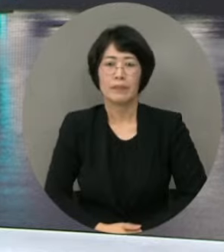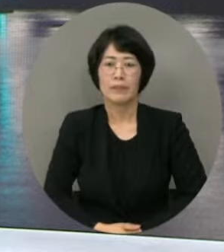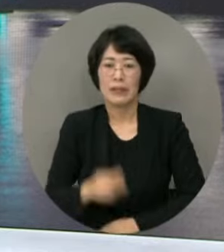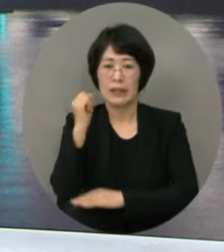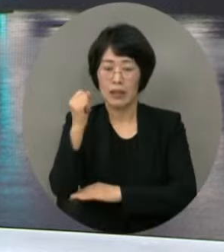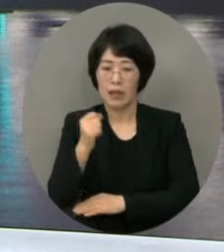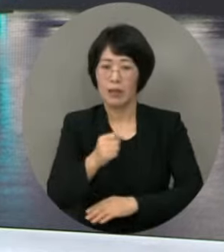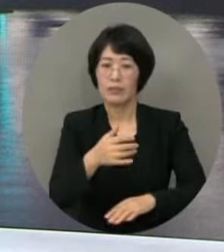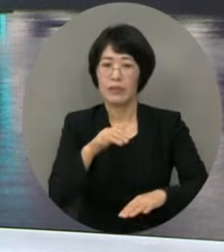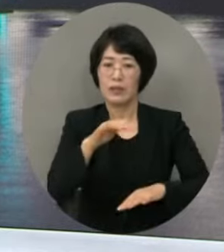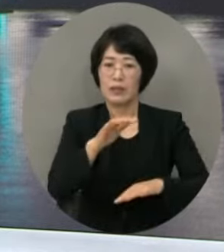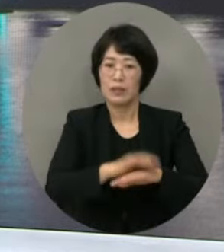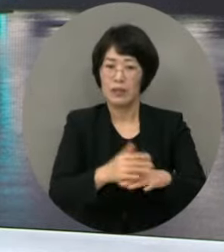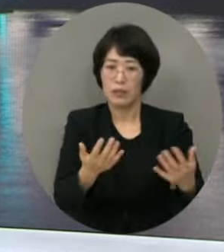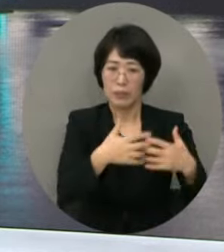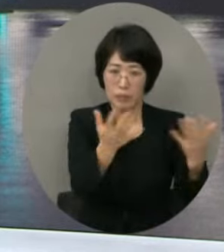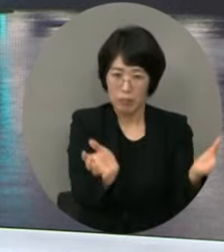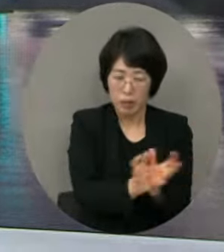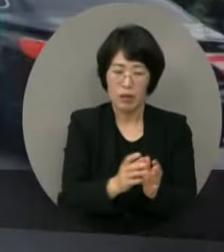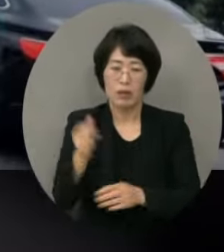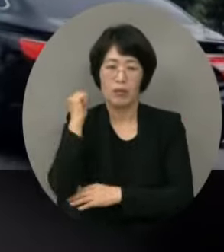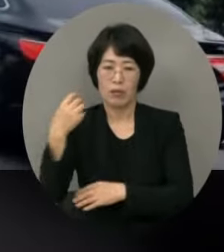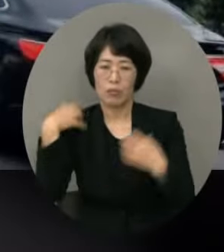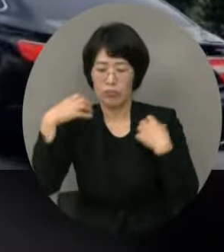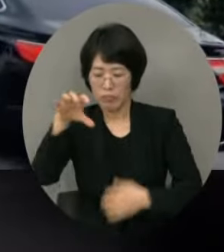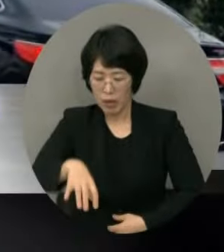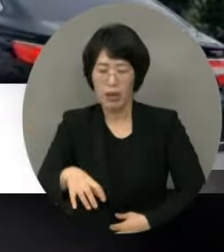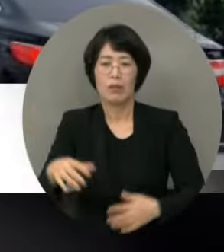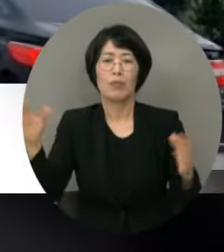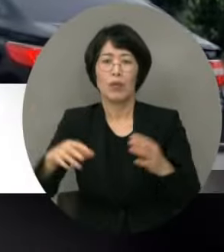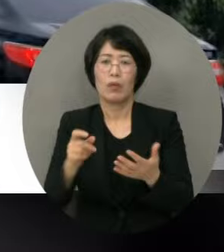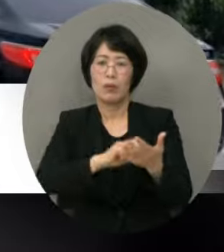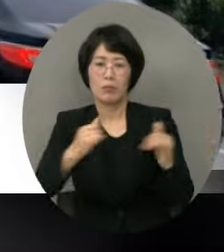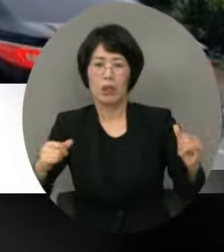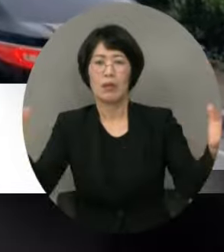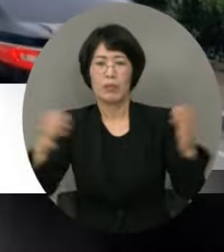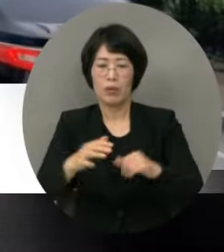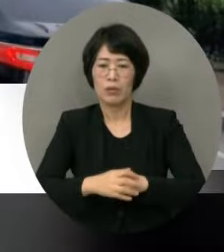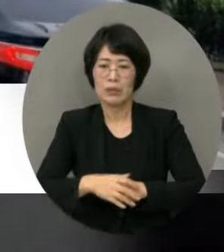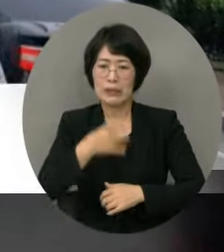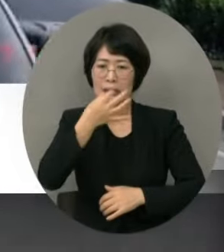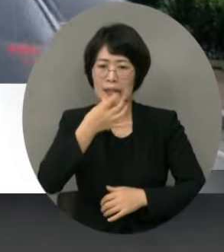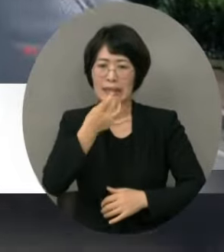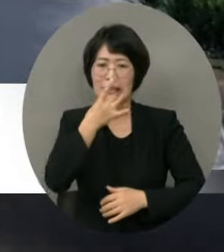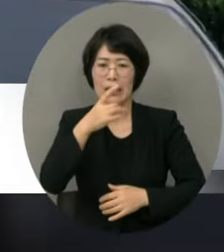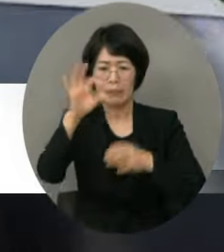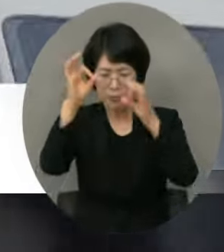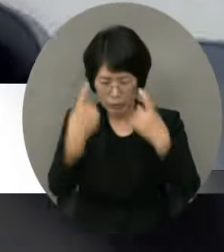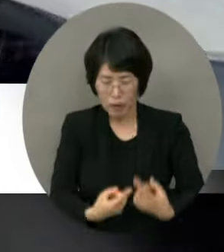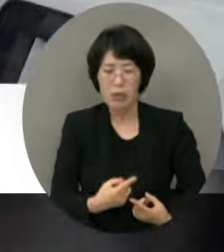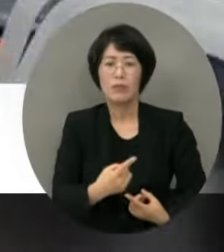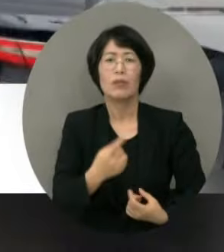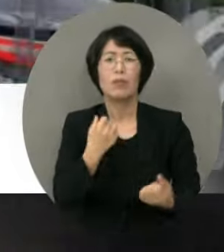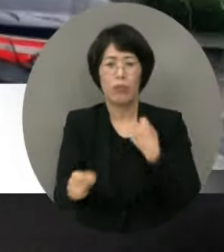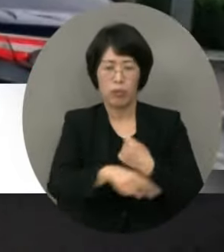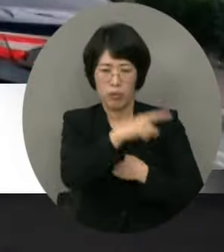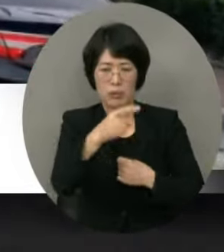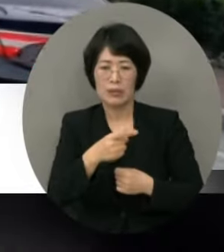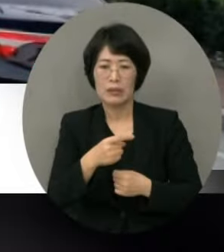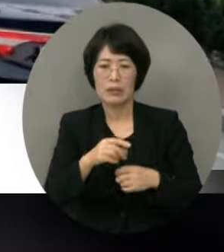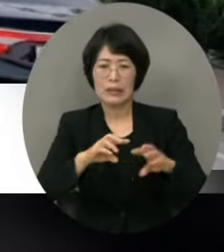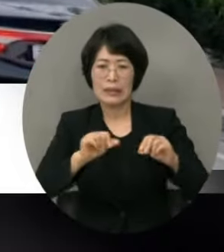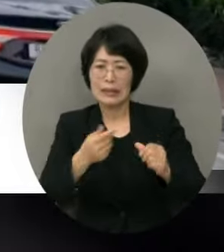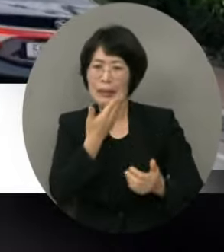영암군 농민회가 영암군청 앞에서 기자 회견을 열고 쌀값이 하락하는 상황에서 영암군이 비료값 등 농업